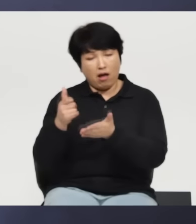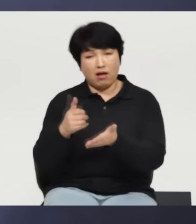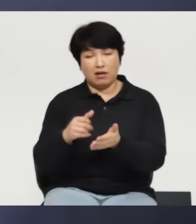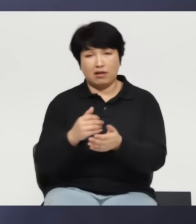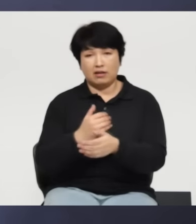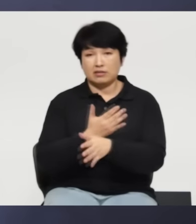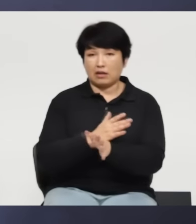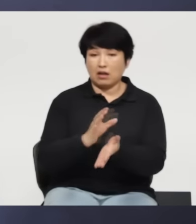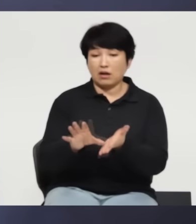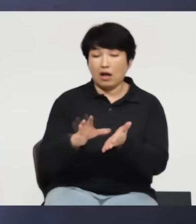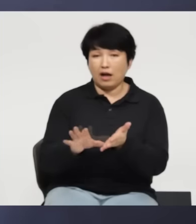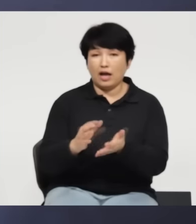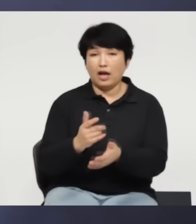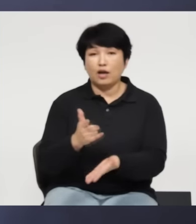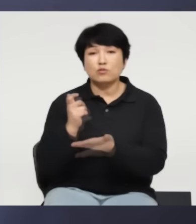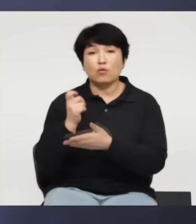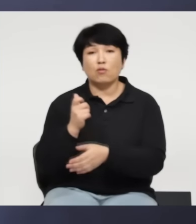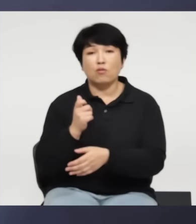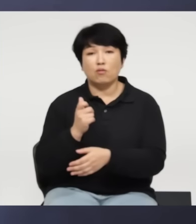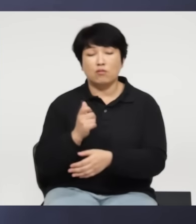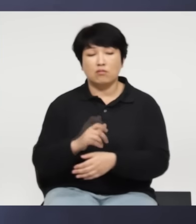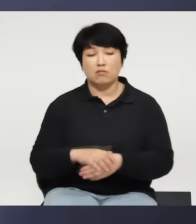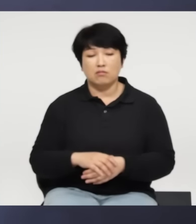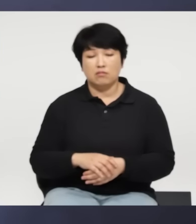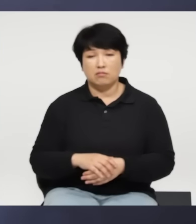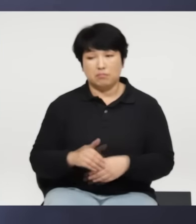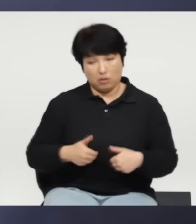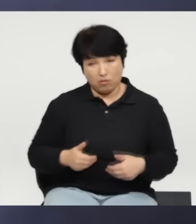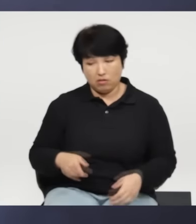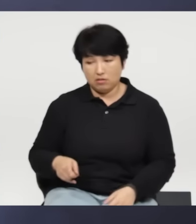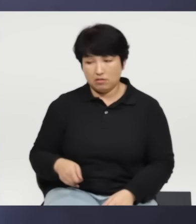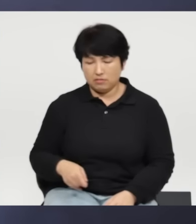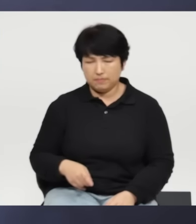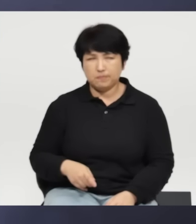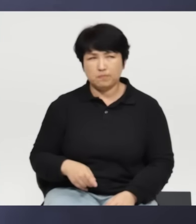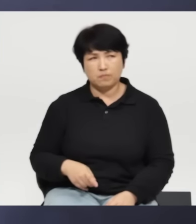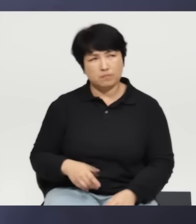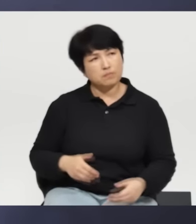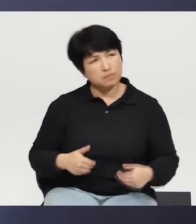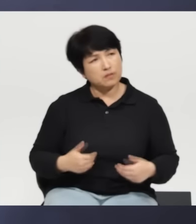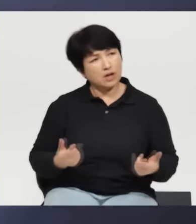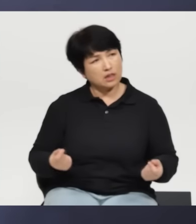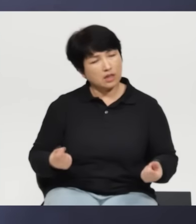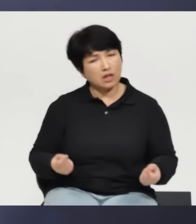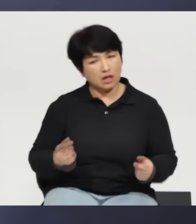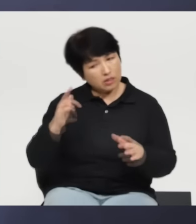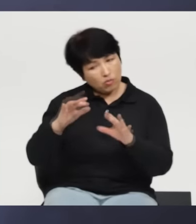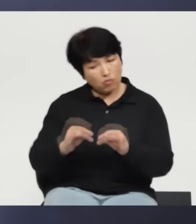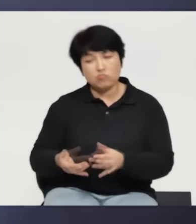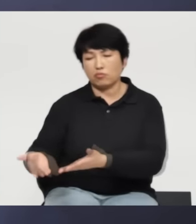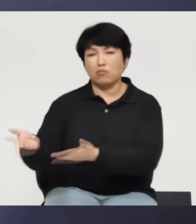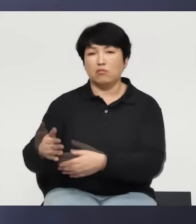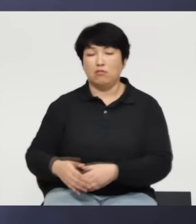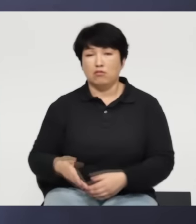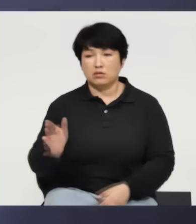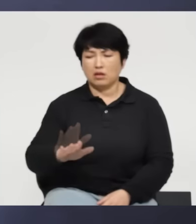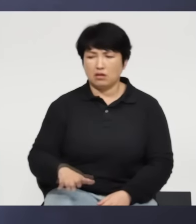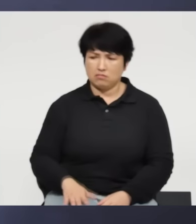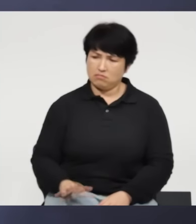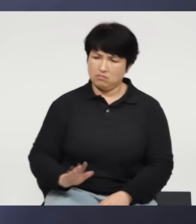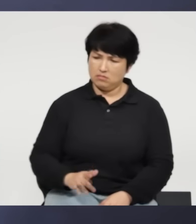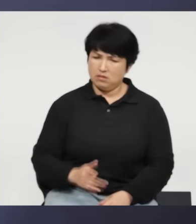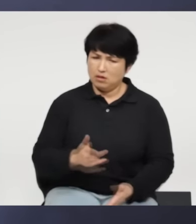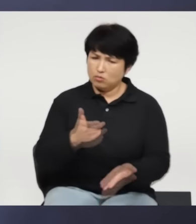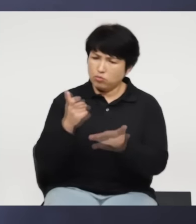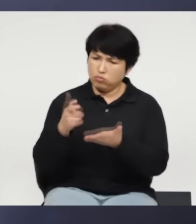장난감 총 사달라 그러면 엄마가 생각할 때 그래 어릴 때부터 총놀이 해야지 이렇게 생각하면 사주고 어릴 때그 사람을